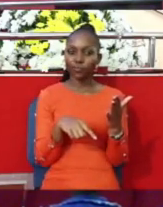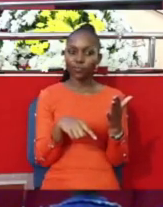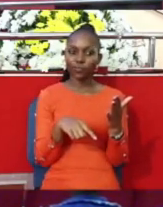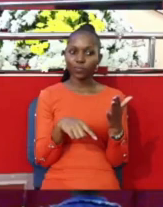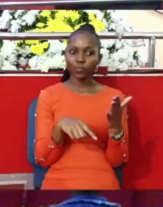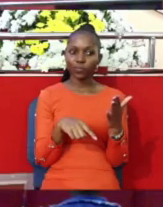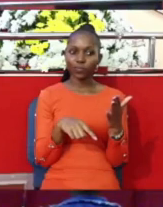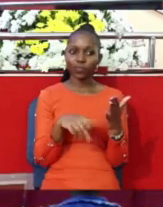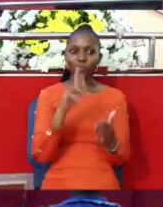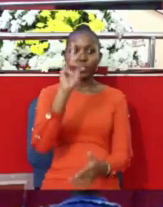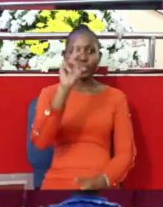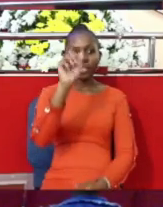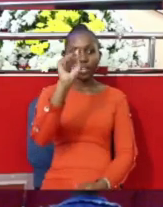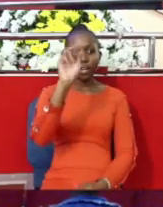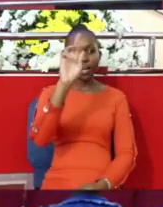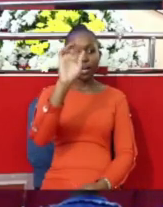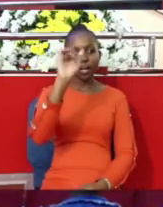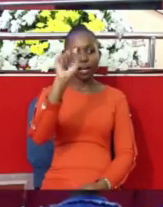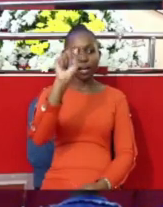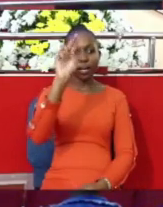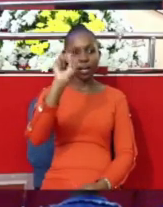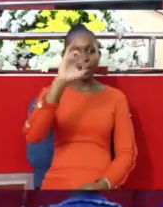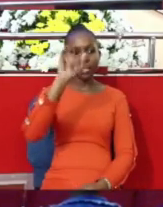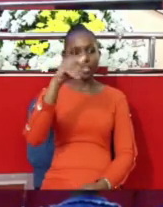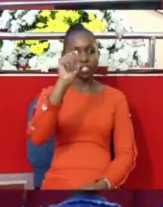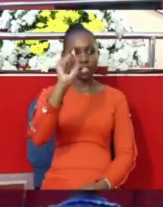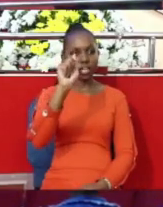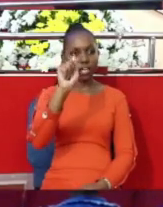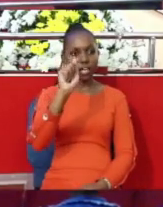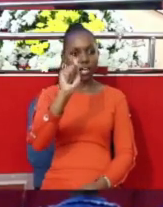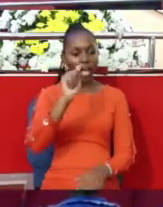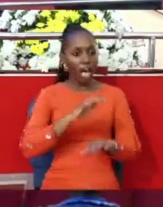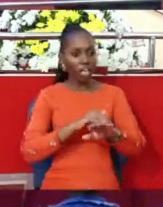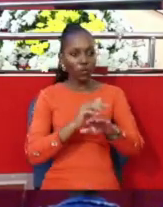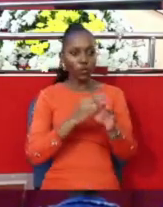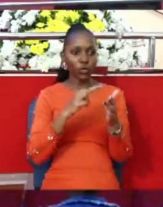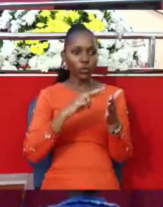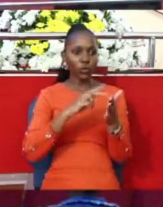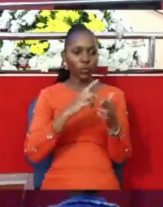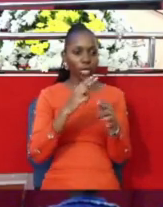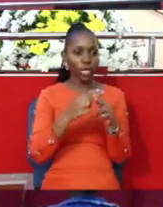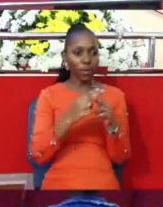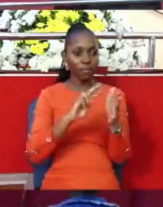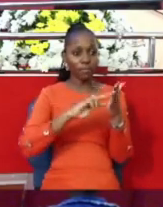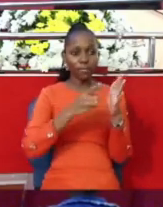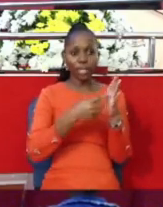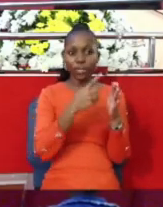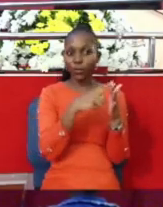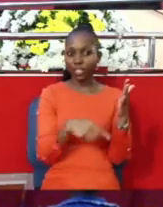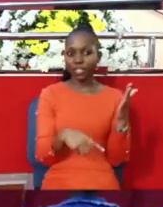Karanja comes from where? Karanja yu atoka wapi? Oh, mnataka niwaambie kule